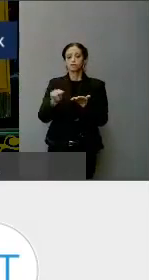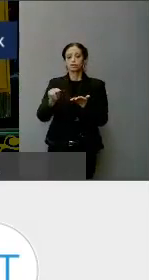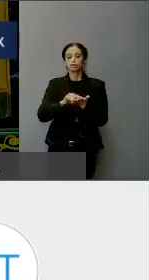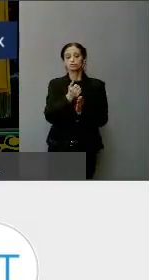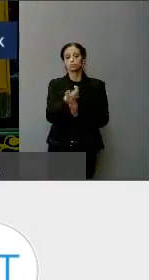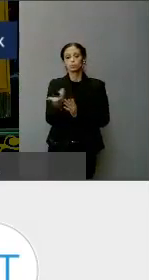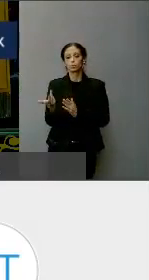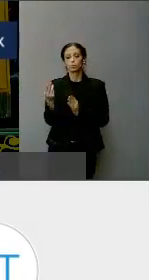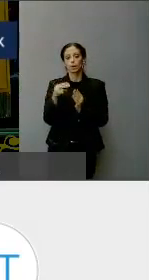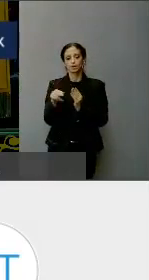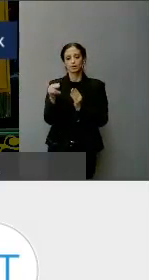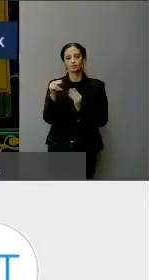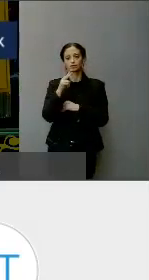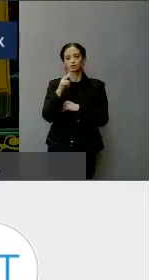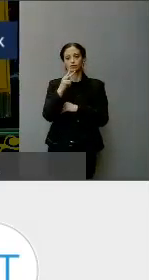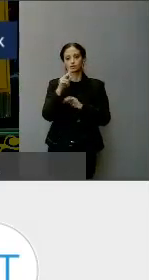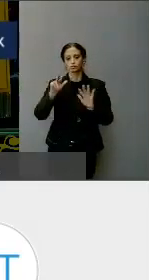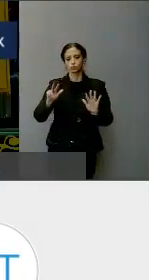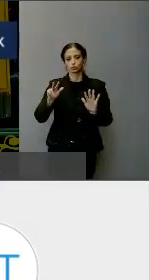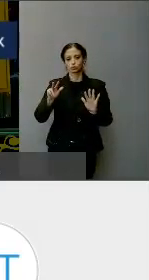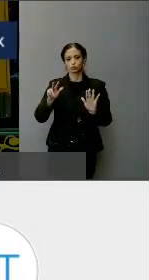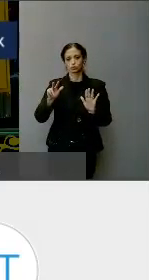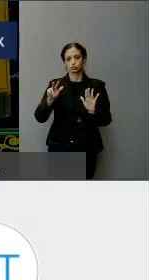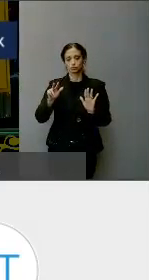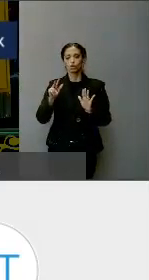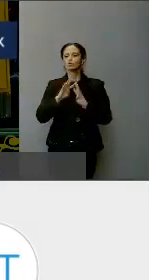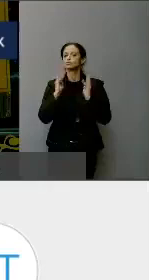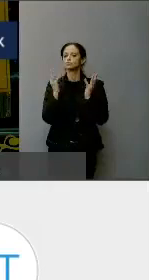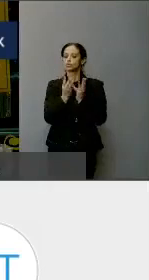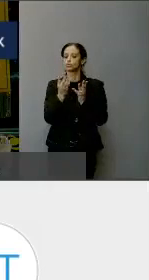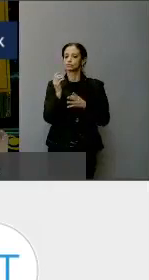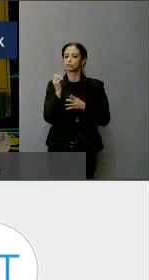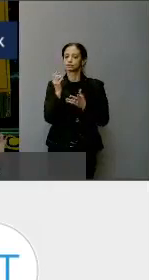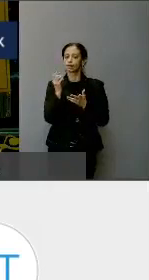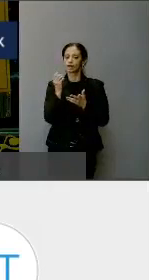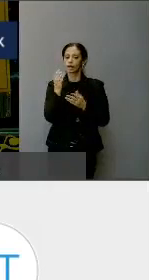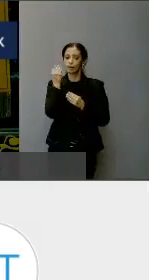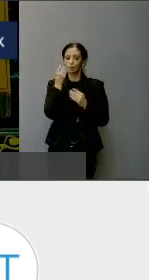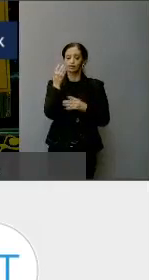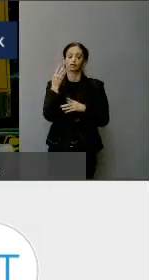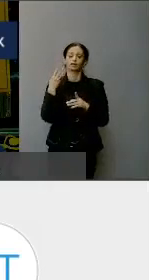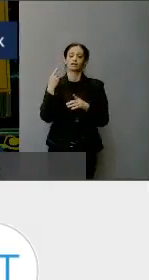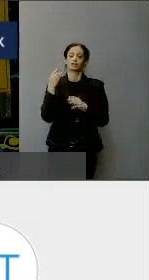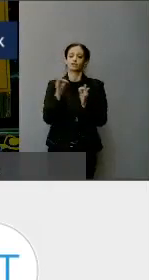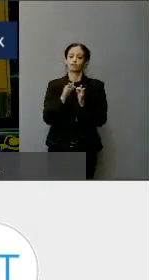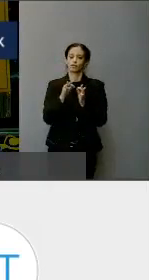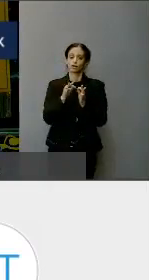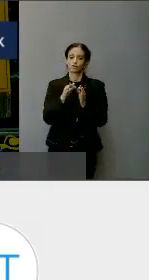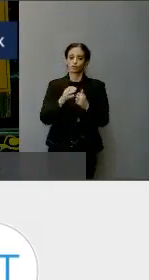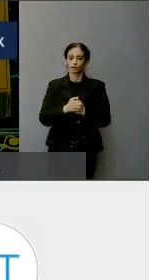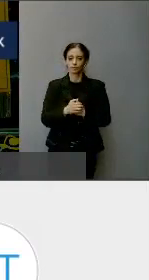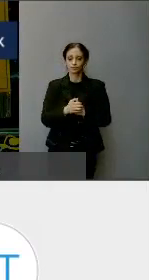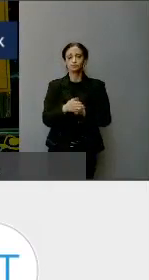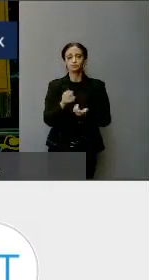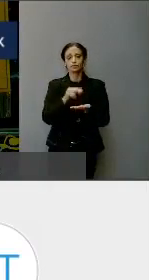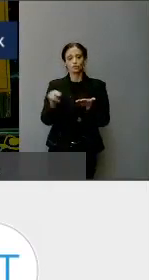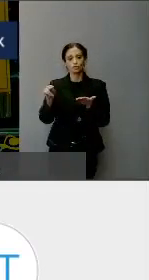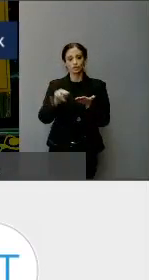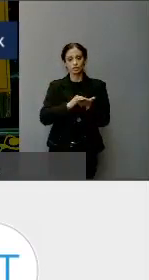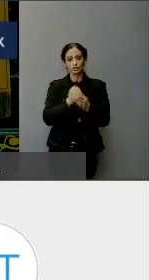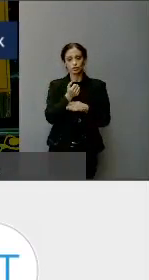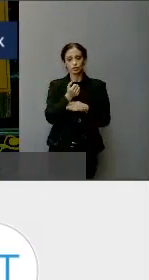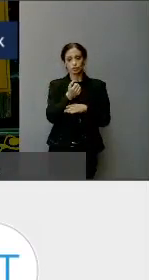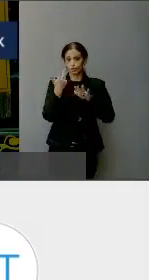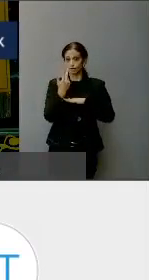numero 28 28 il parere della giunta è favorevole quindi in votazione il numero